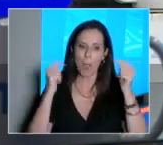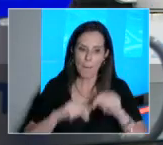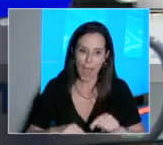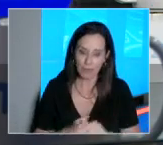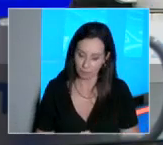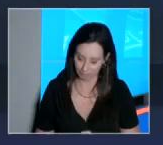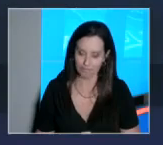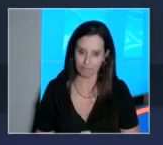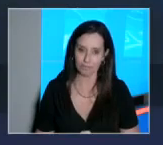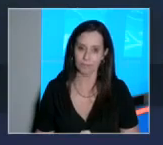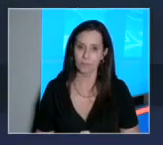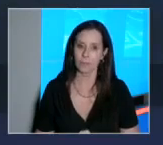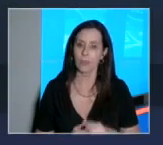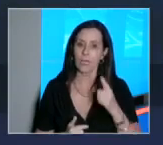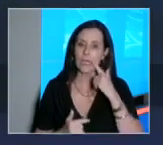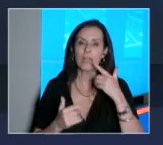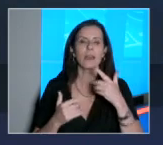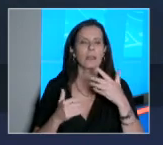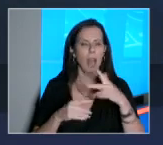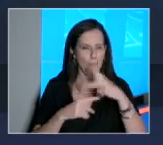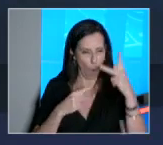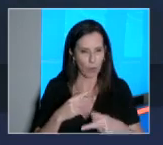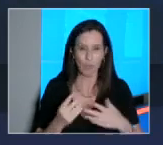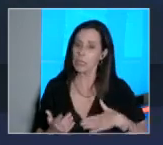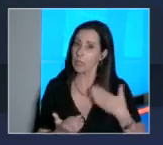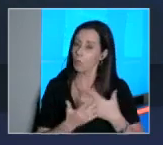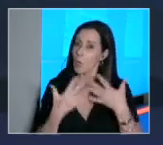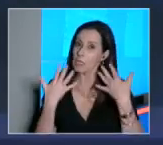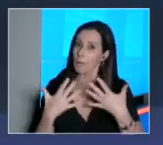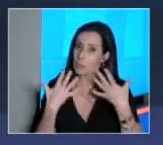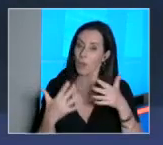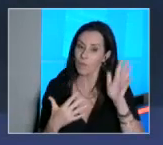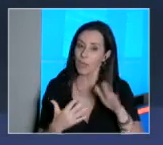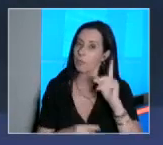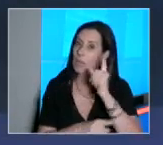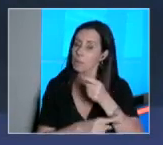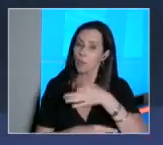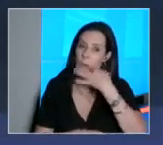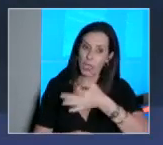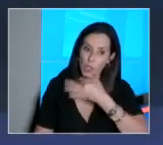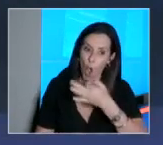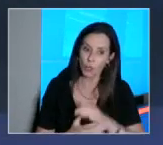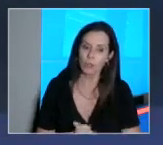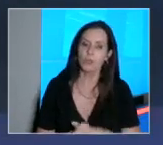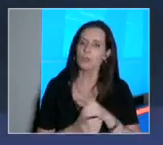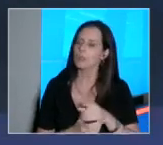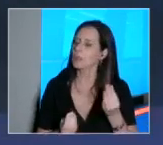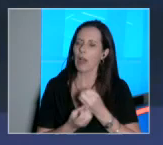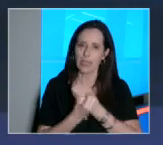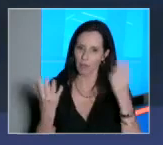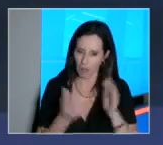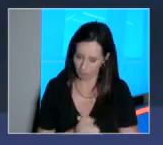שבאתם. תיכנסו למיזם סיפור על הדרך, תתנדבו גם לספר את הסיפור וגם תזמינו אותם אליכם הביתה. זה